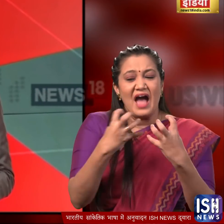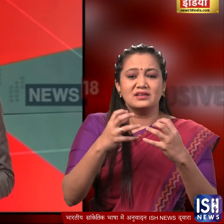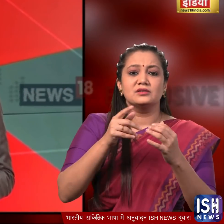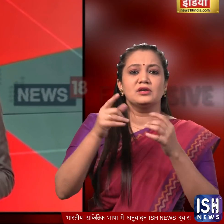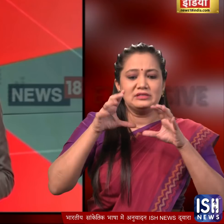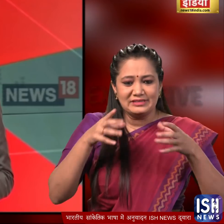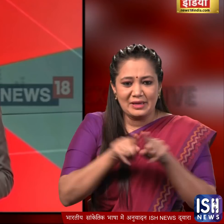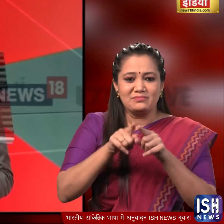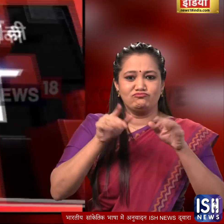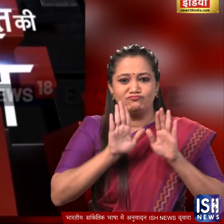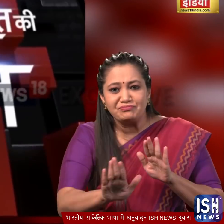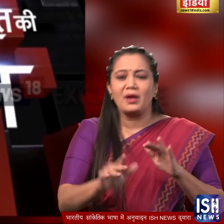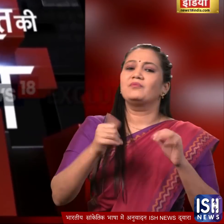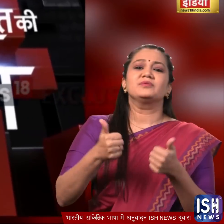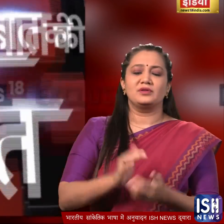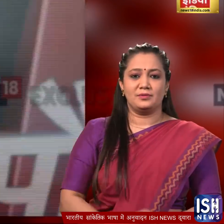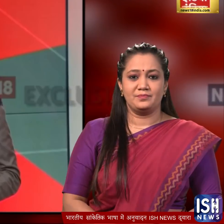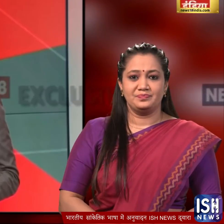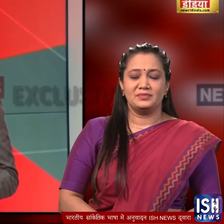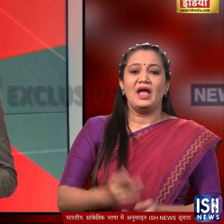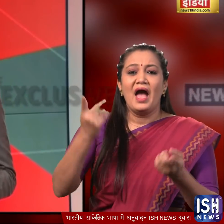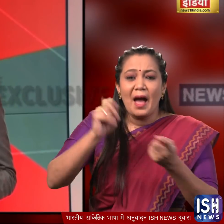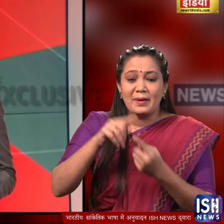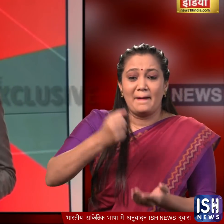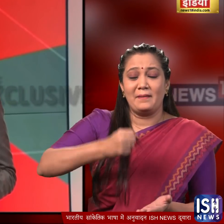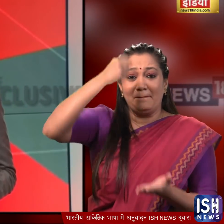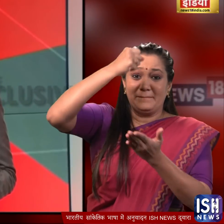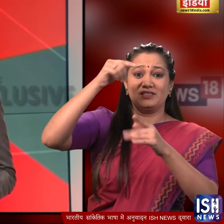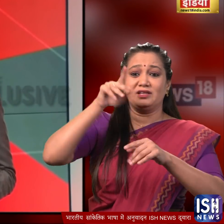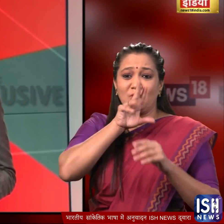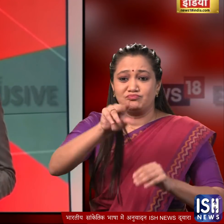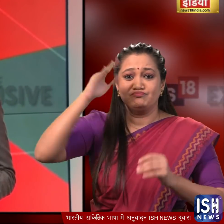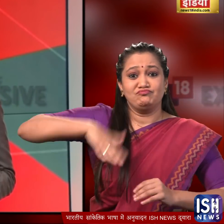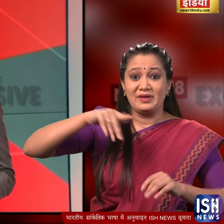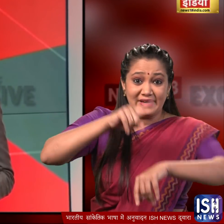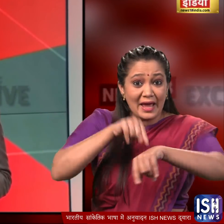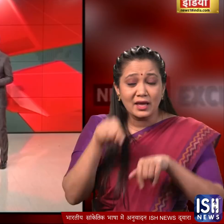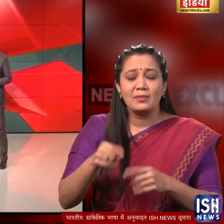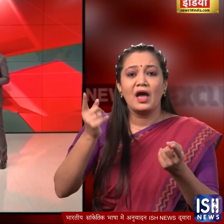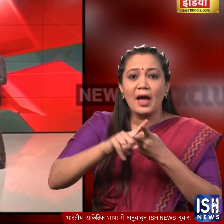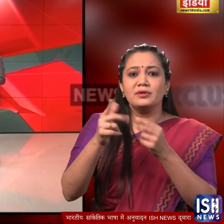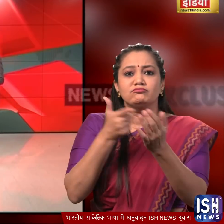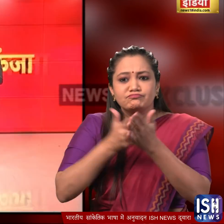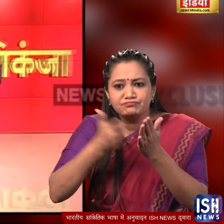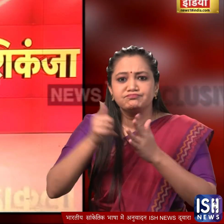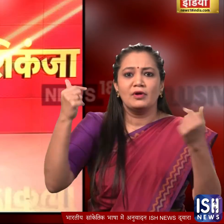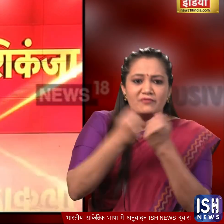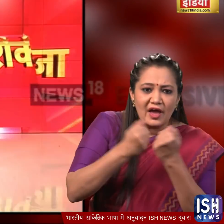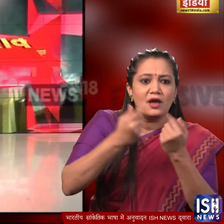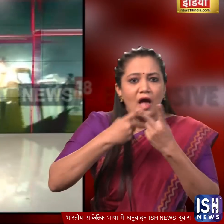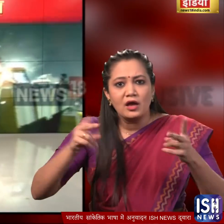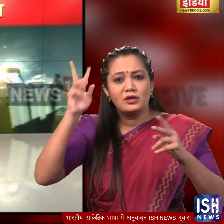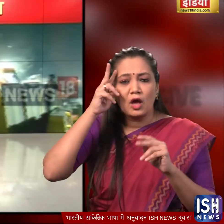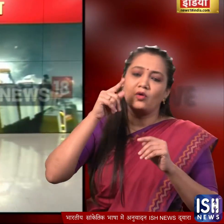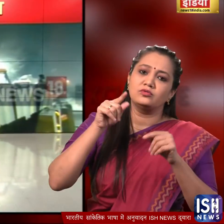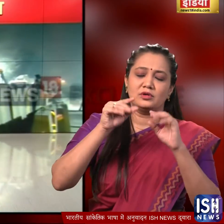गाड़ियों के ब्रेक काम करना बंद कर देते हैं। बजट सत्र के मौके पर किसान संगठनों के हंगामे की आशंका को देखते हुए पुलिस ने दिल्ली की सीमाओं पर